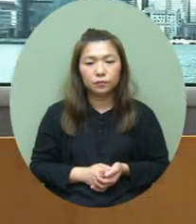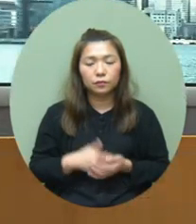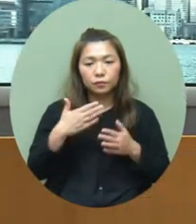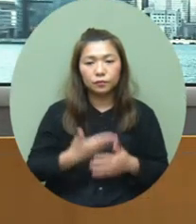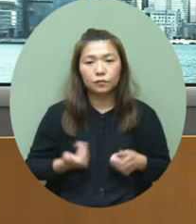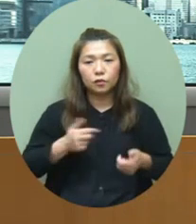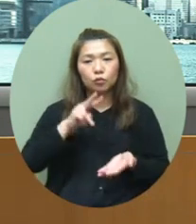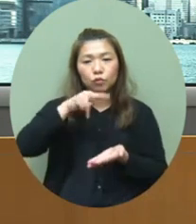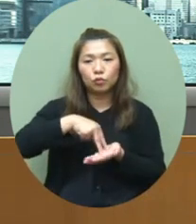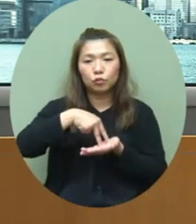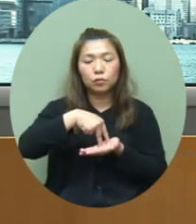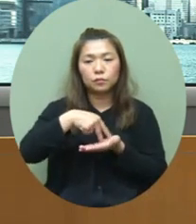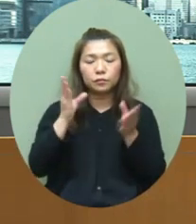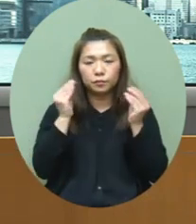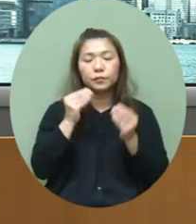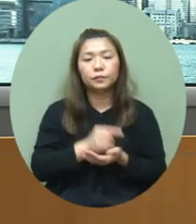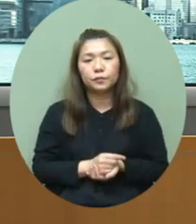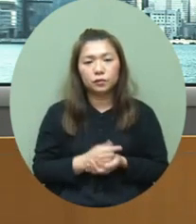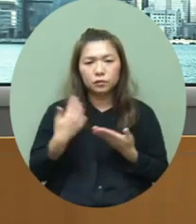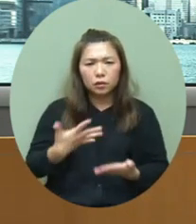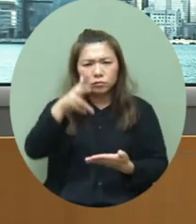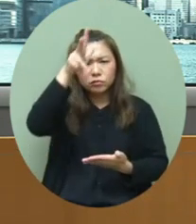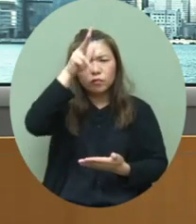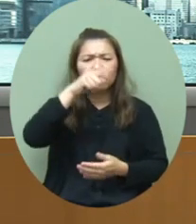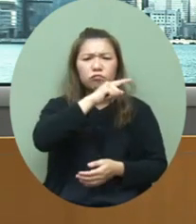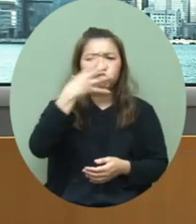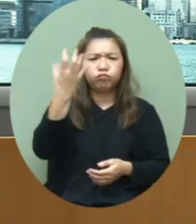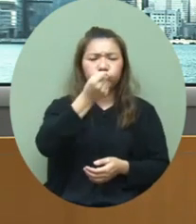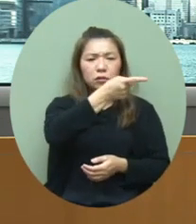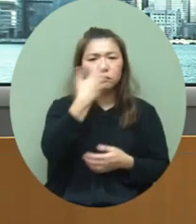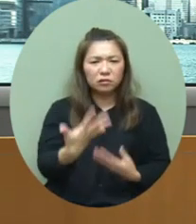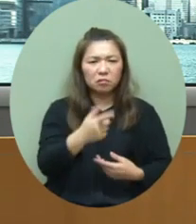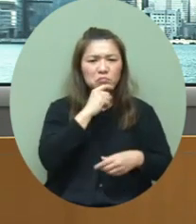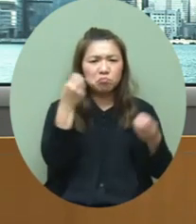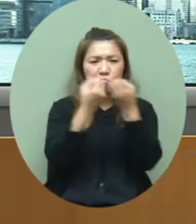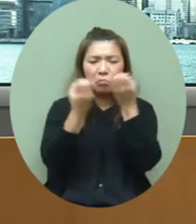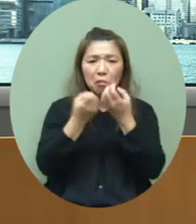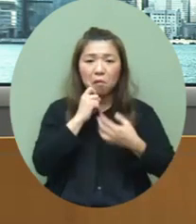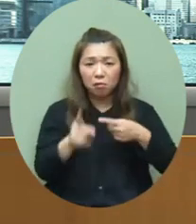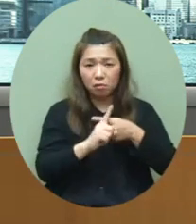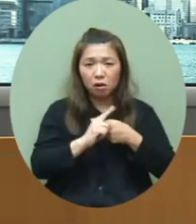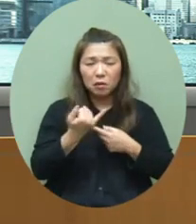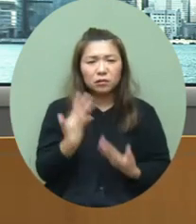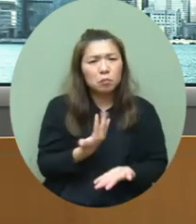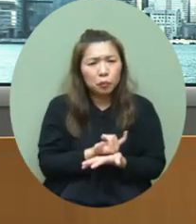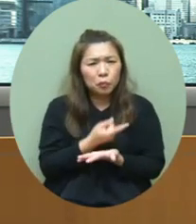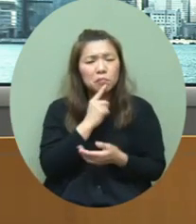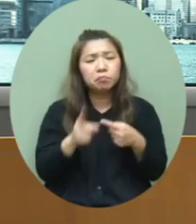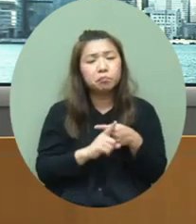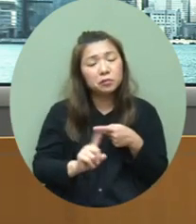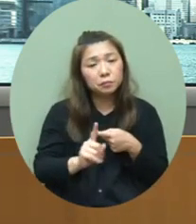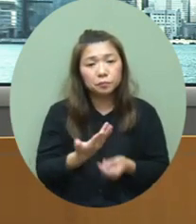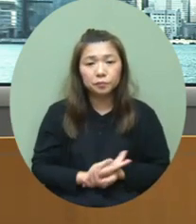你好啊，獨立媒體嘅，咁就想問一下，依家政府高層群組爆發嘅風險高唔高咧？同埋會點樣評估個風險咧？唔